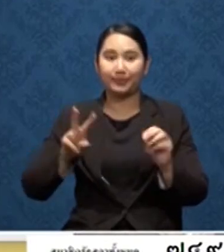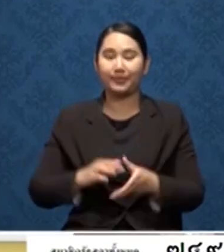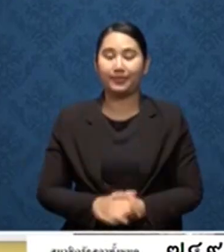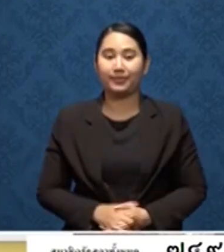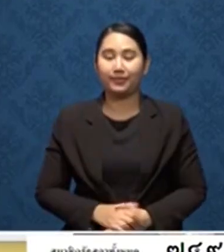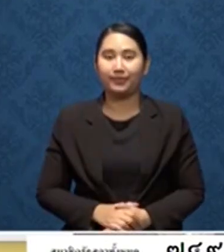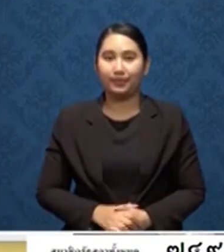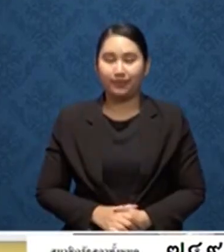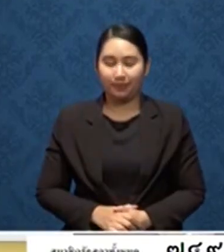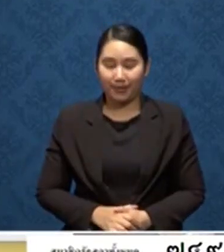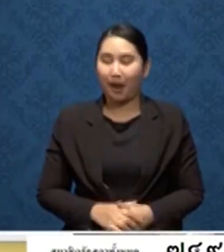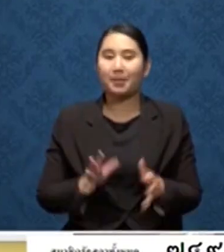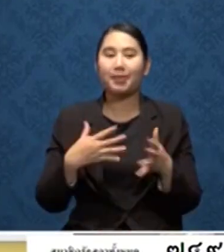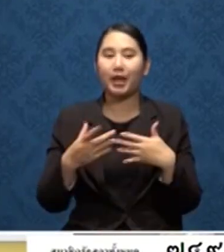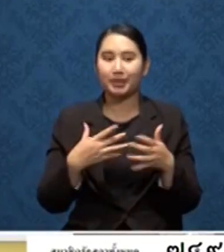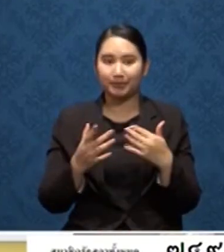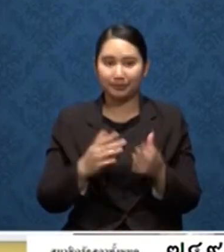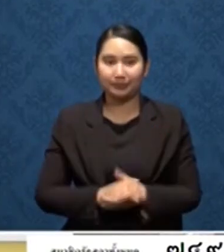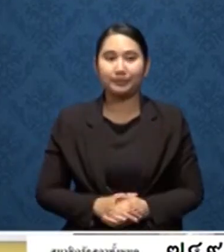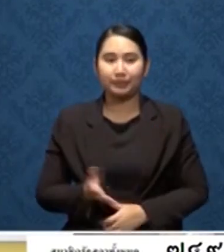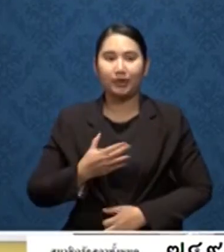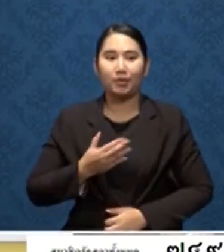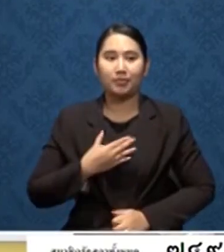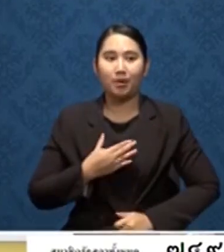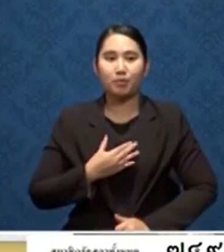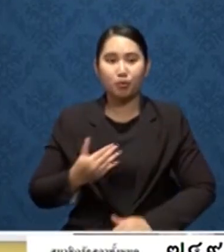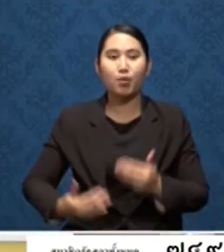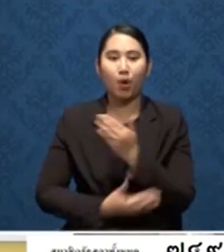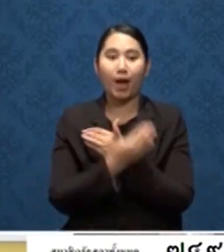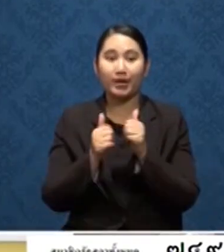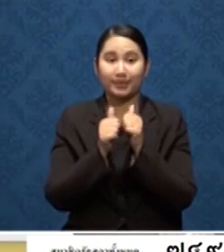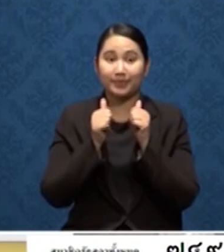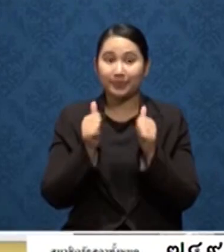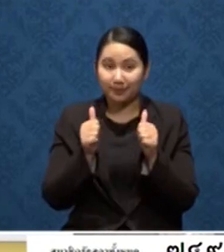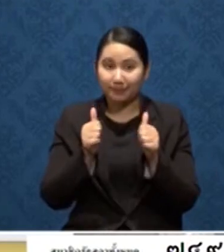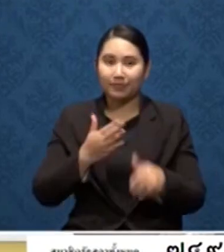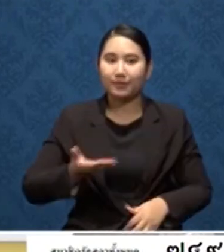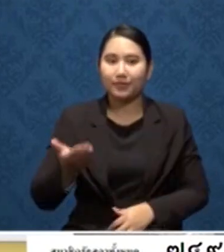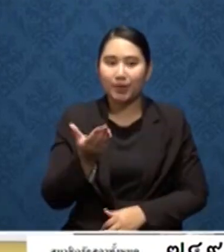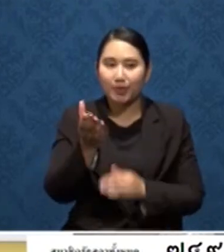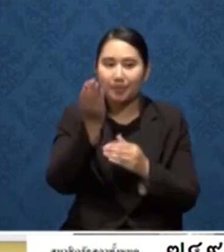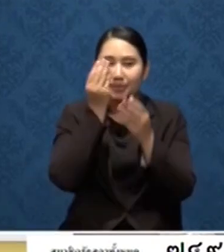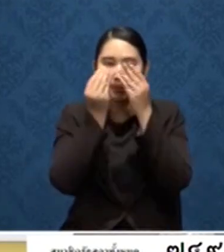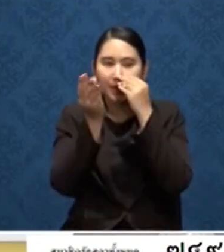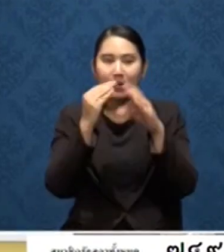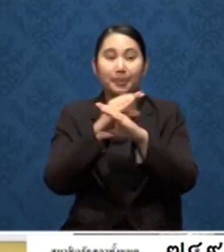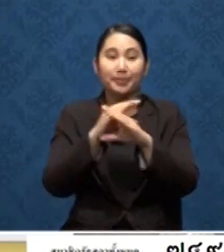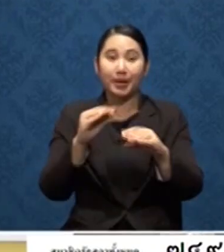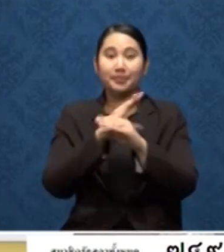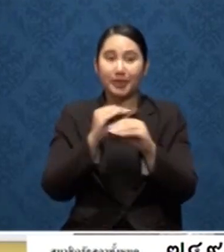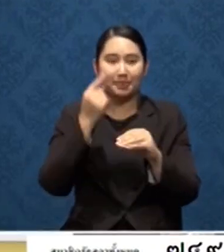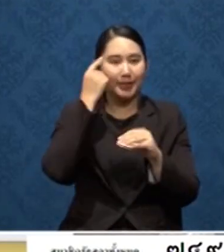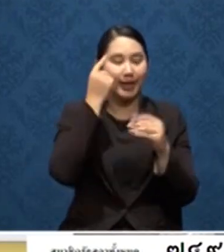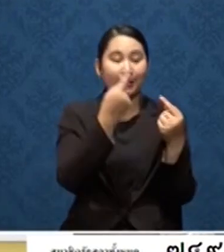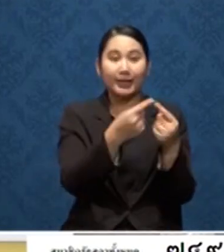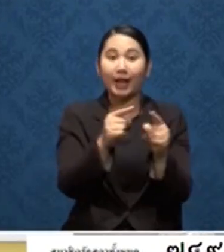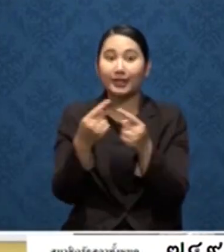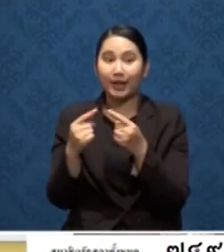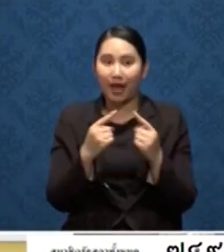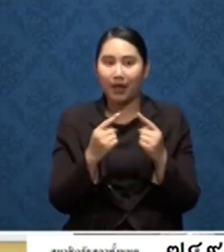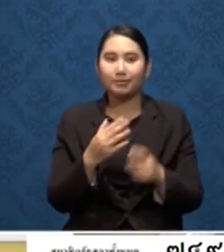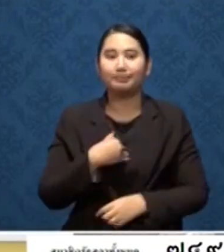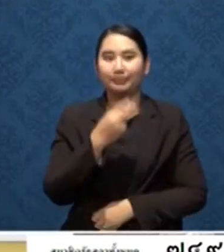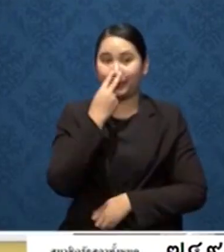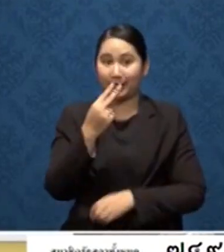แต่ถึงอย่างไรไม่เป็นไรครับผมถือว่าเป็นโอกาสที่ดีที่เรานั้นได้มีโอกาสรับฟังความเห็นที่แตกต่างหลากหลายแล้วก็เป็นบท